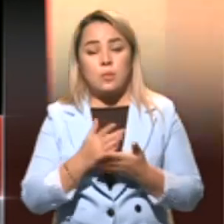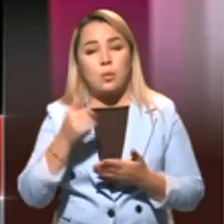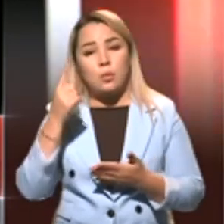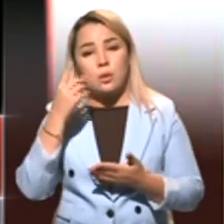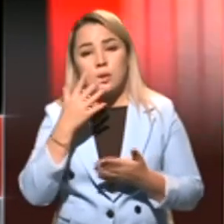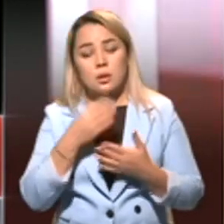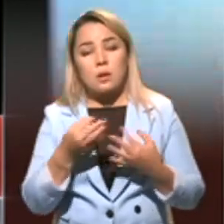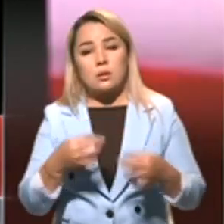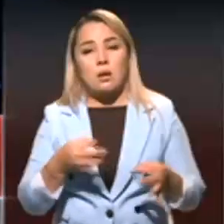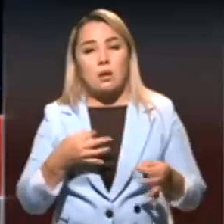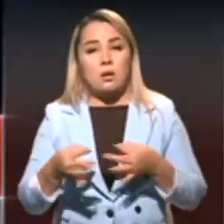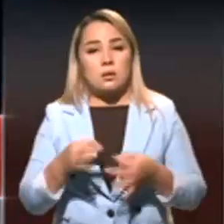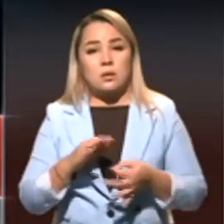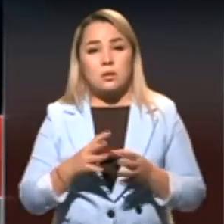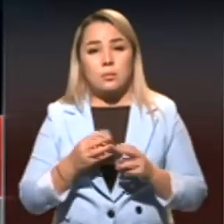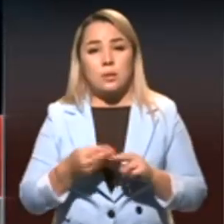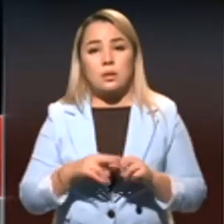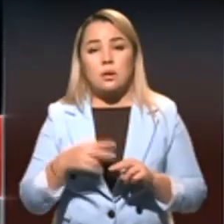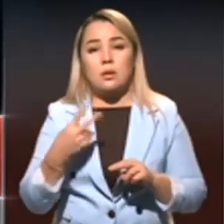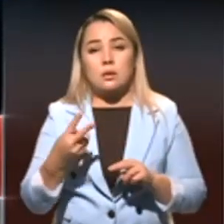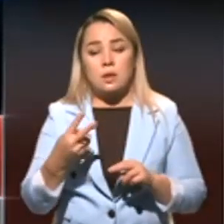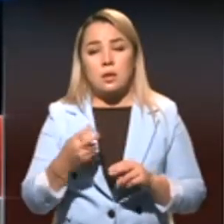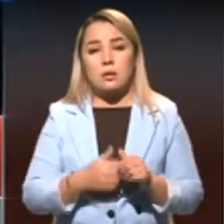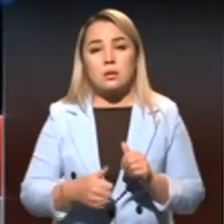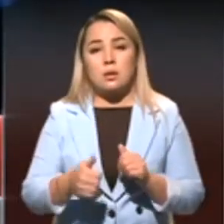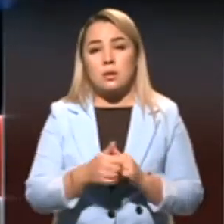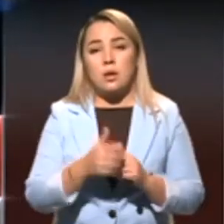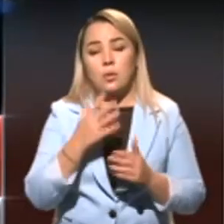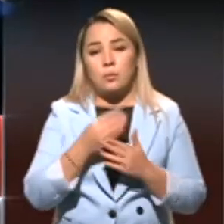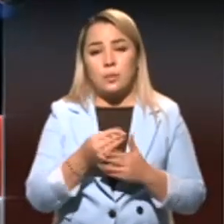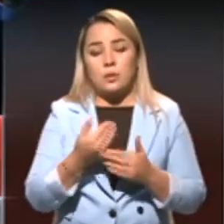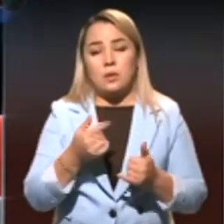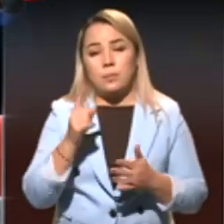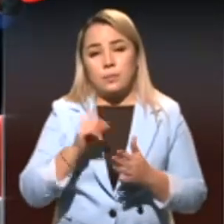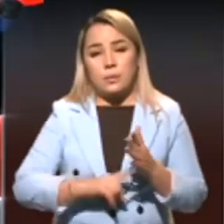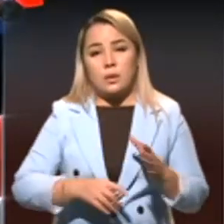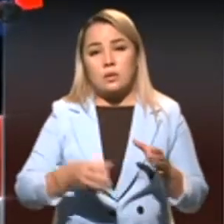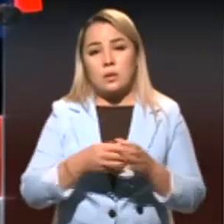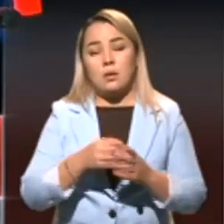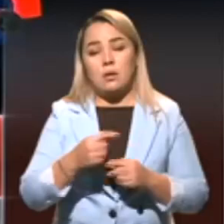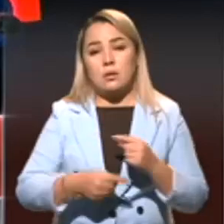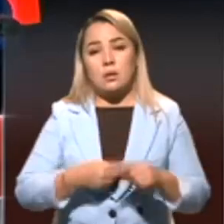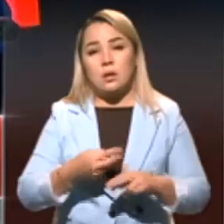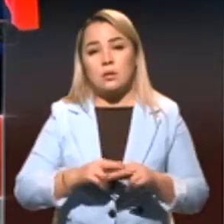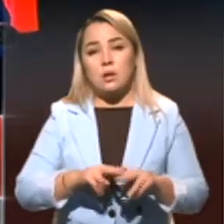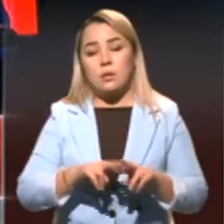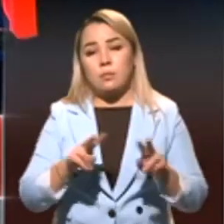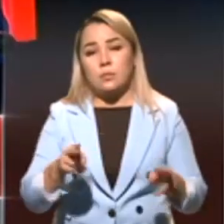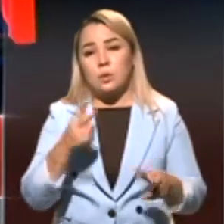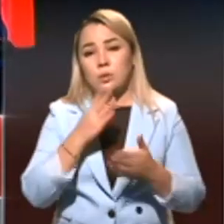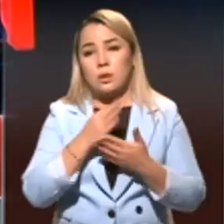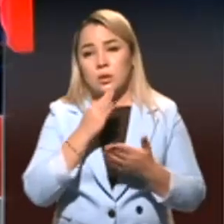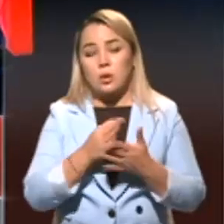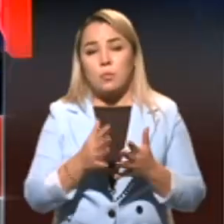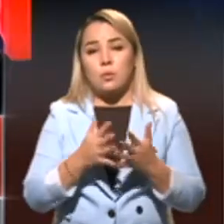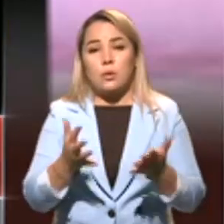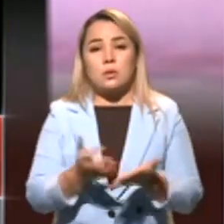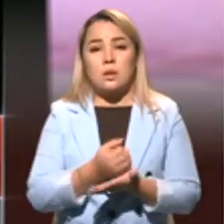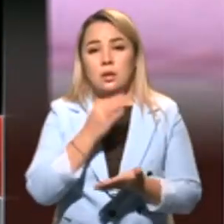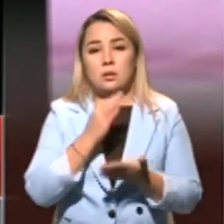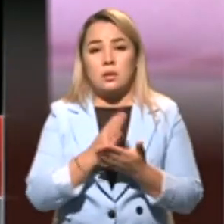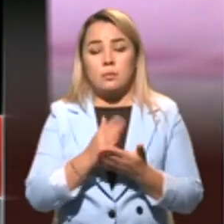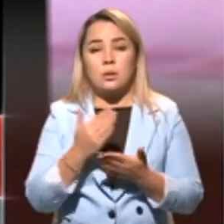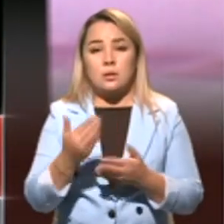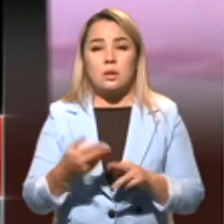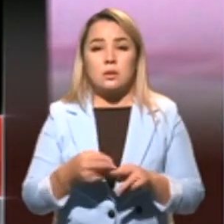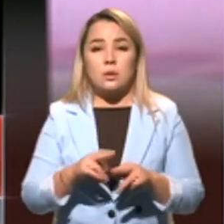ойларын еркін айтуға. Екі дін көшбасшының, әлемдік діндердің көшбасшыларының қатар отыруының өзі үлкен жетістік деп айтуға